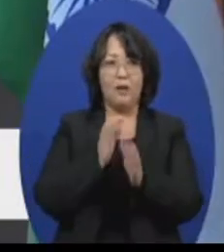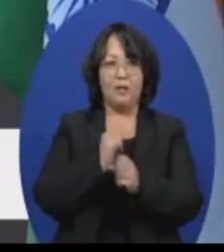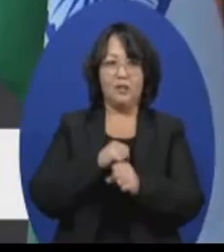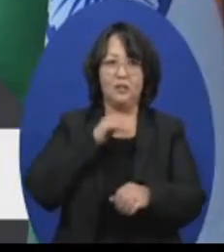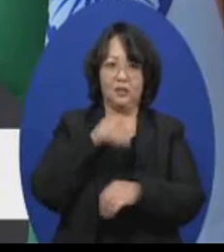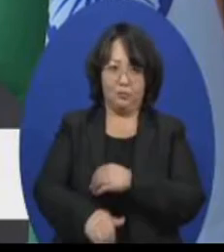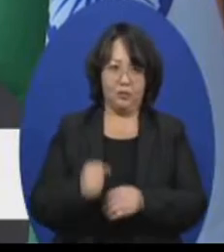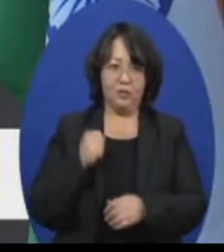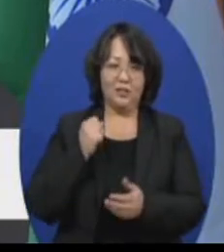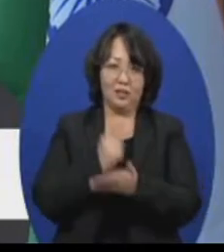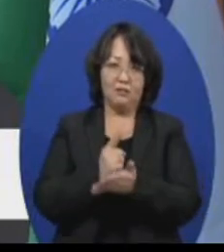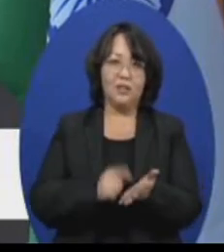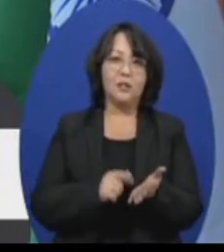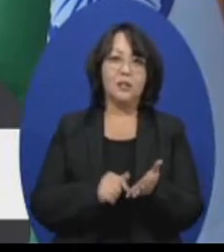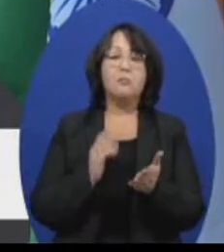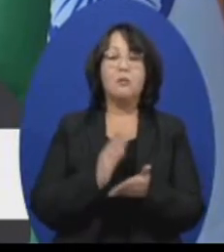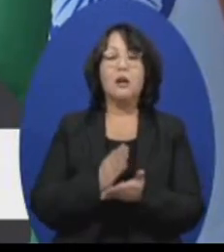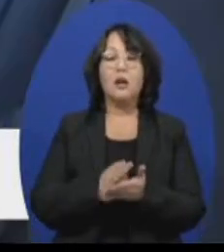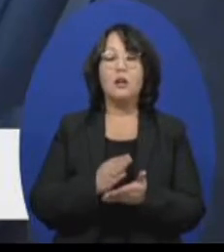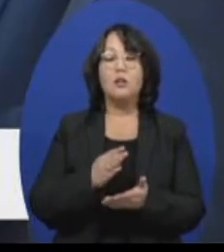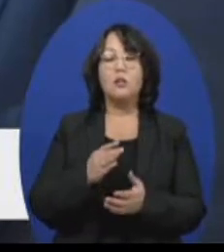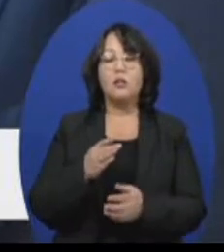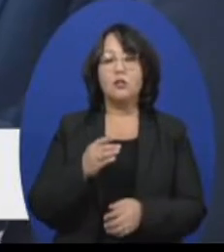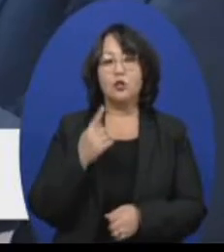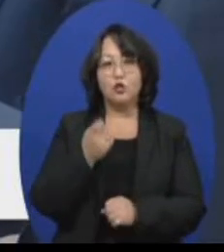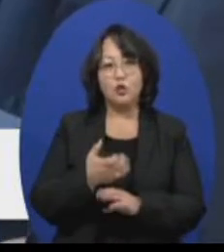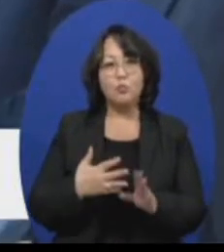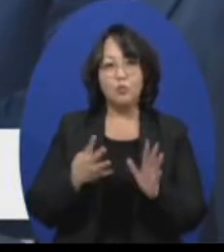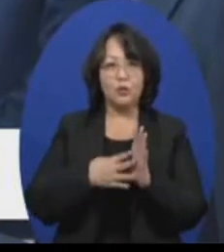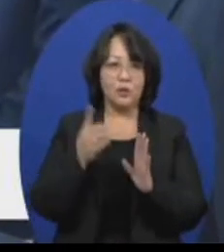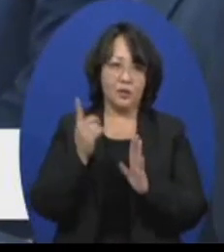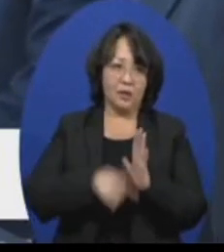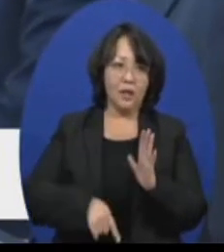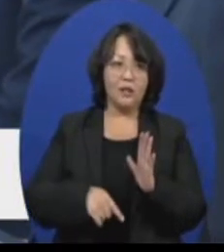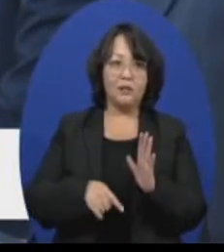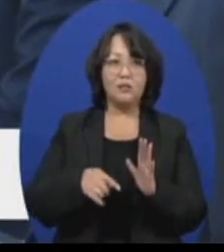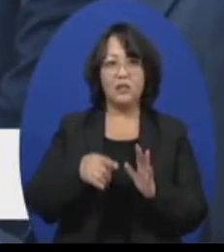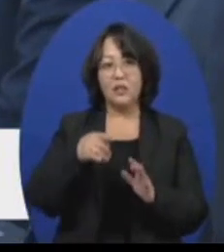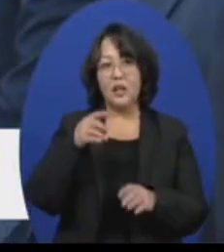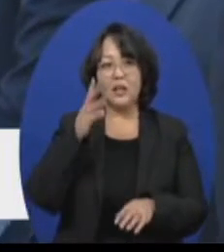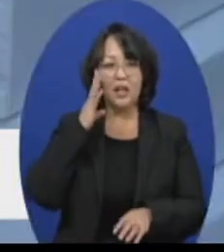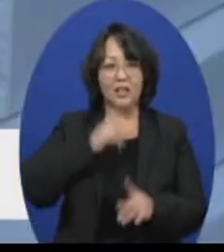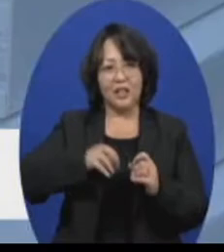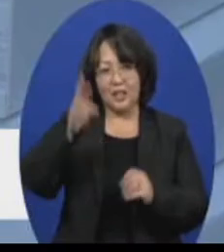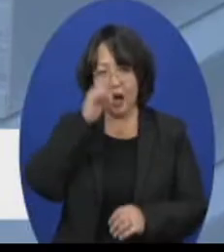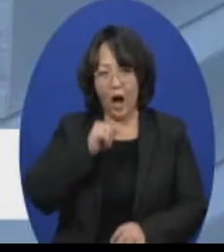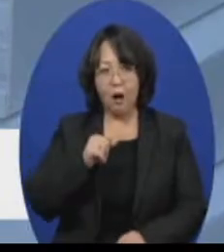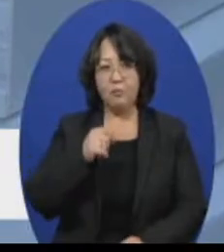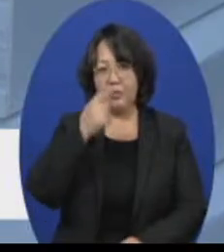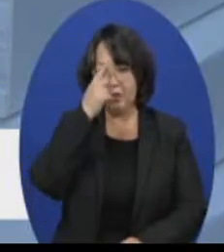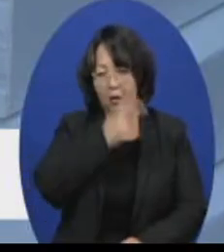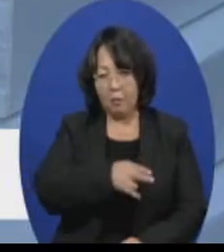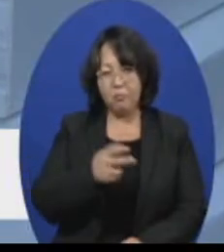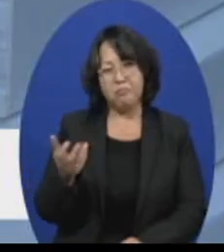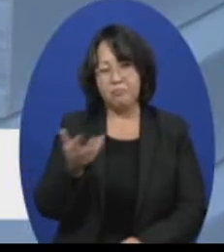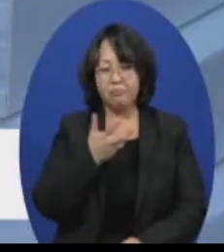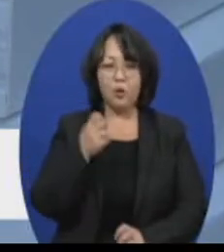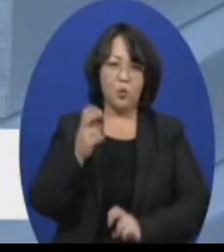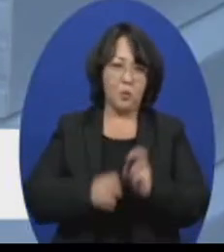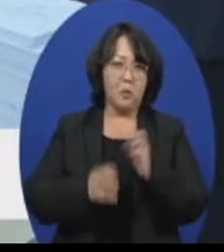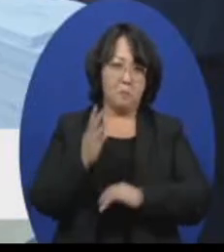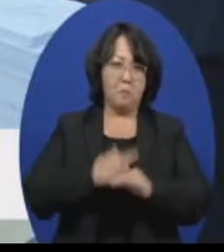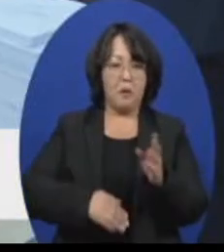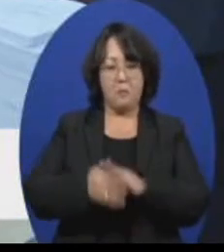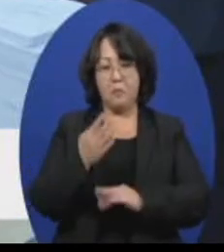байгаа. Өнгөрсөн оны 1-р сард бүгд найрамдах нэгдгэх улсын гадаад хэргийн яам, экспорт импорт банк, төслийн менежментийн зөвлөх компани хамтран